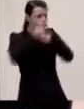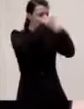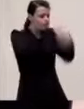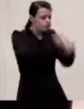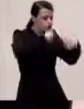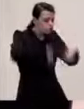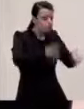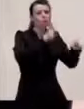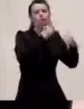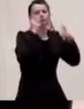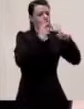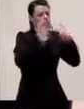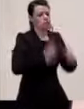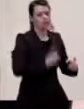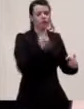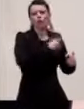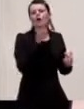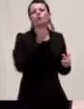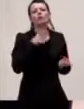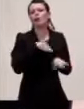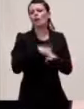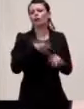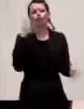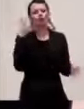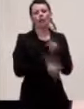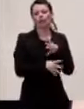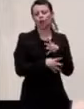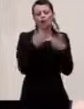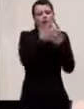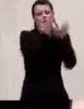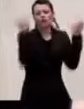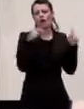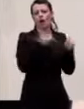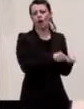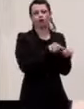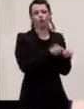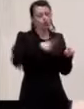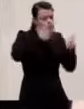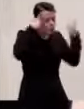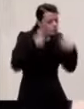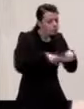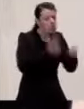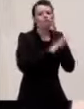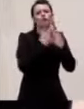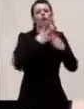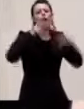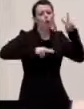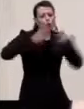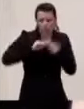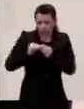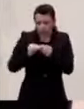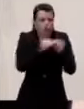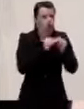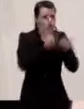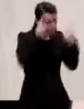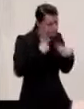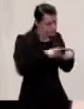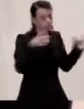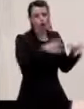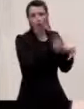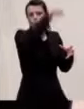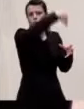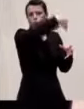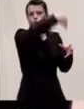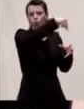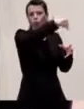trasparente, oggettivo, chiaro di fare una serena ma seria, scrupolosa e scientificamente